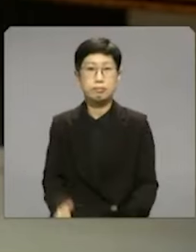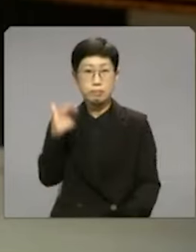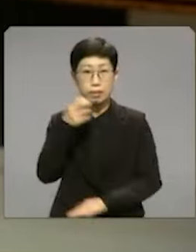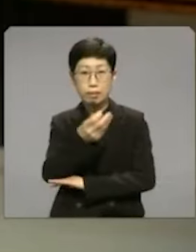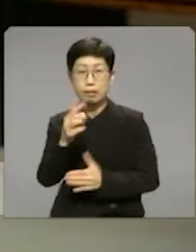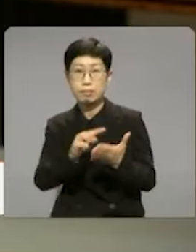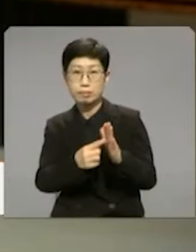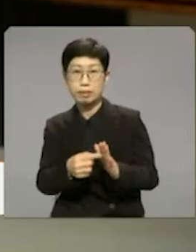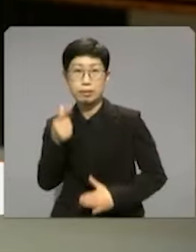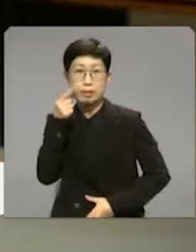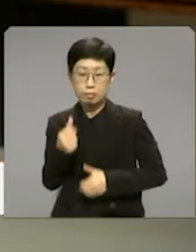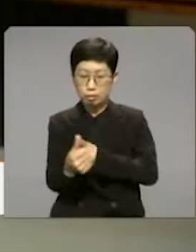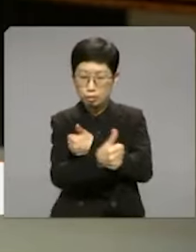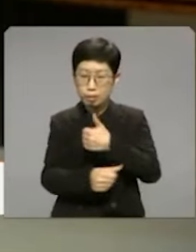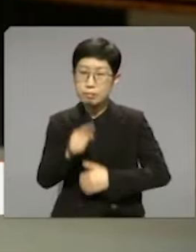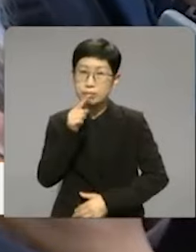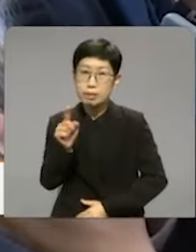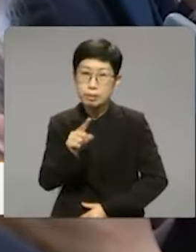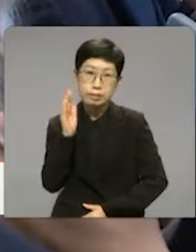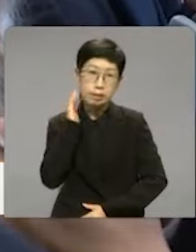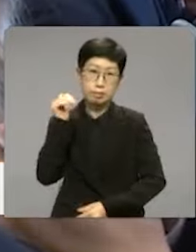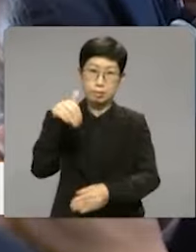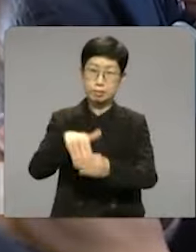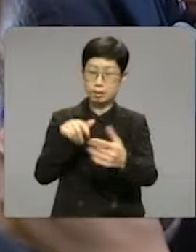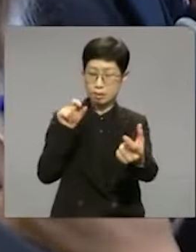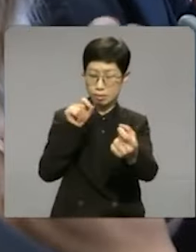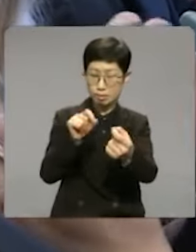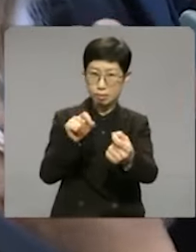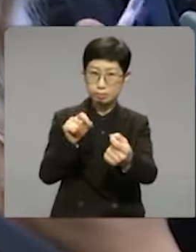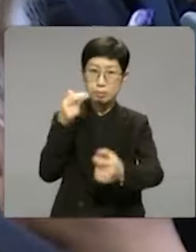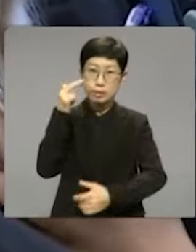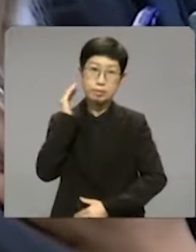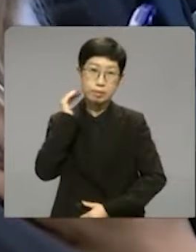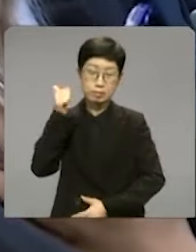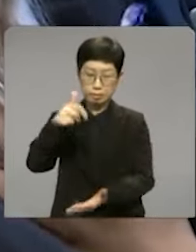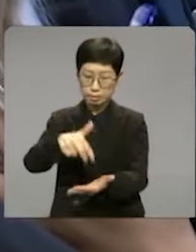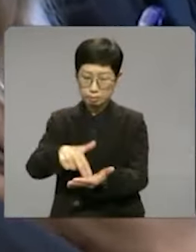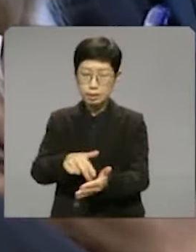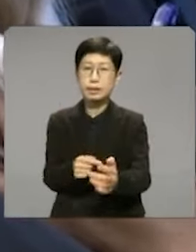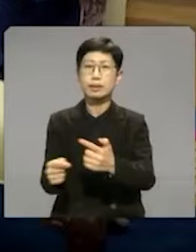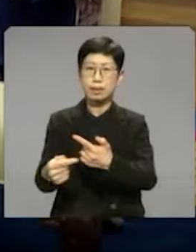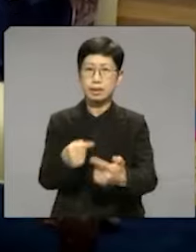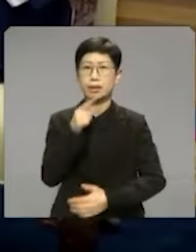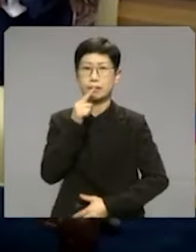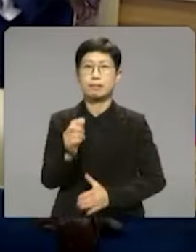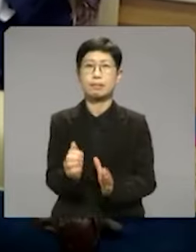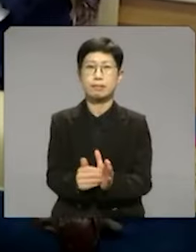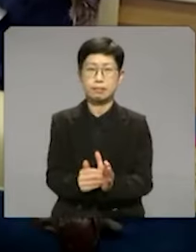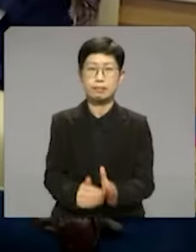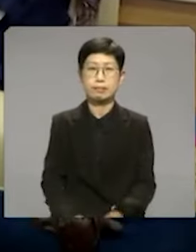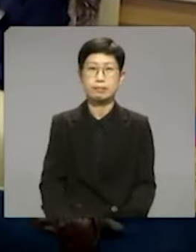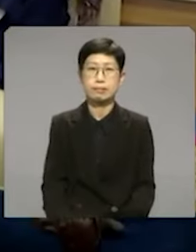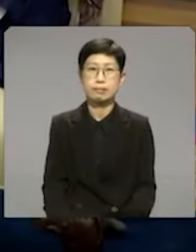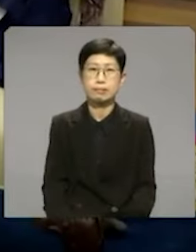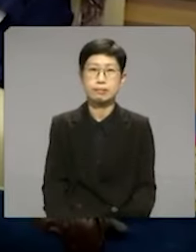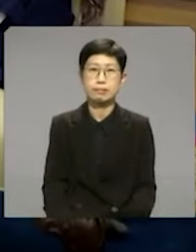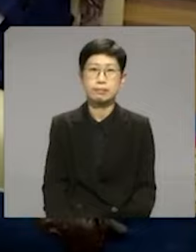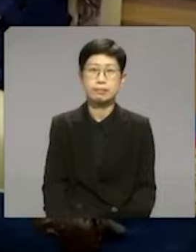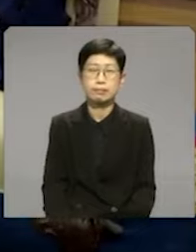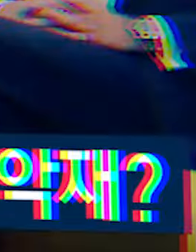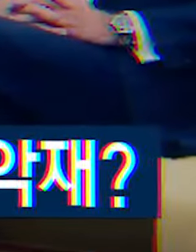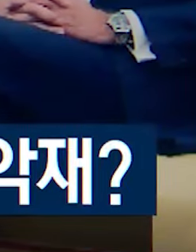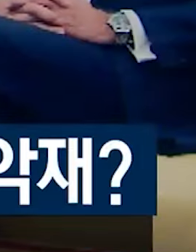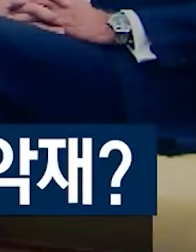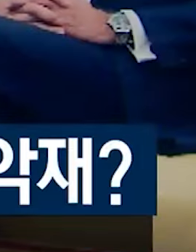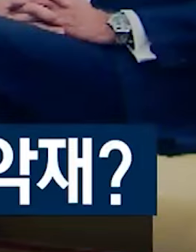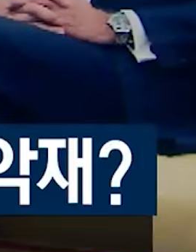일본 당국자들이 대선을 앞두고 있는 바이든 대통령의 입장을 이해한다고 말했다고 전했습니다. 월드뉴스